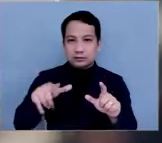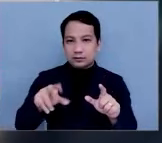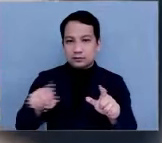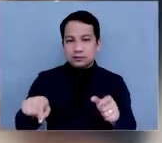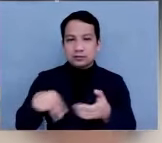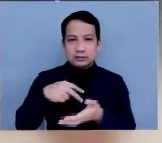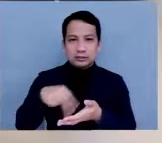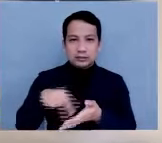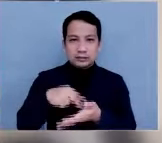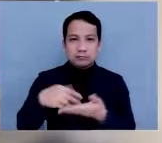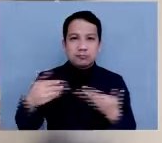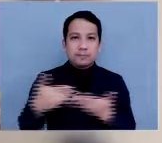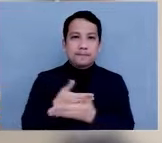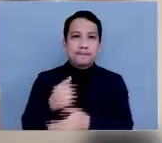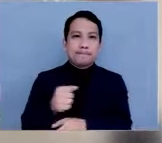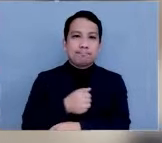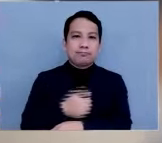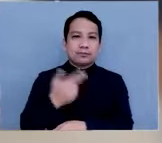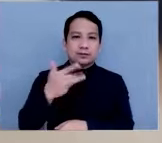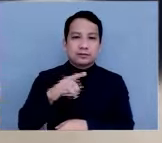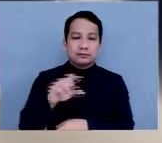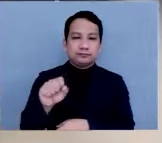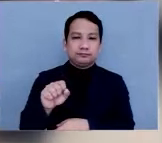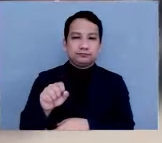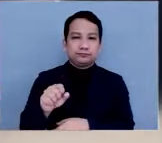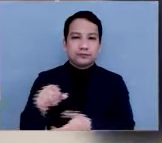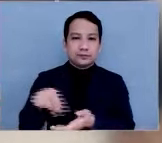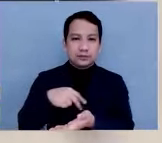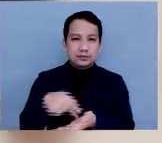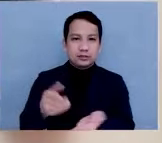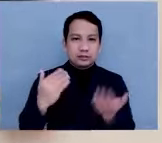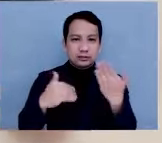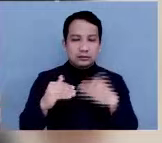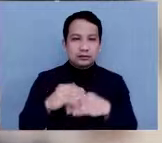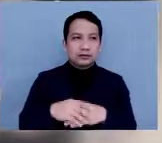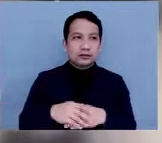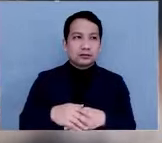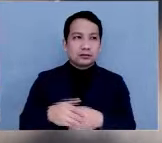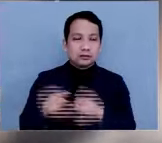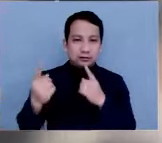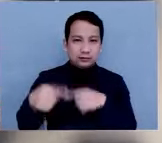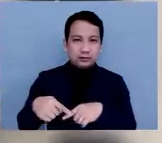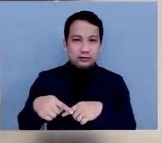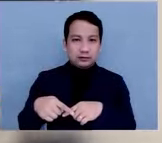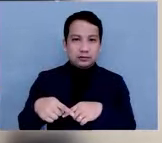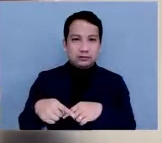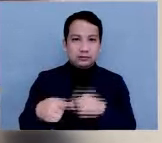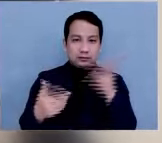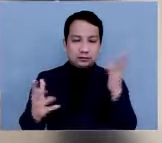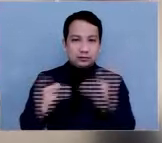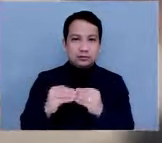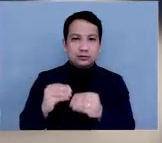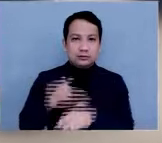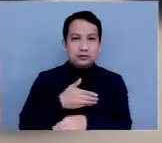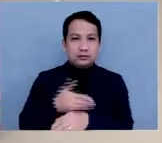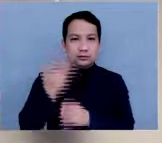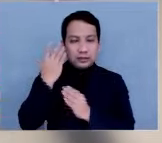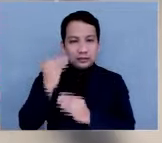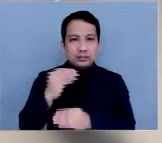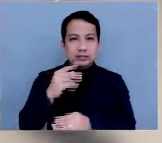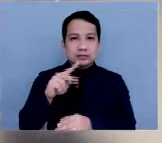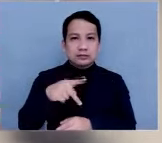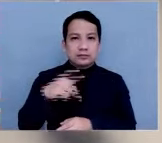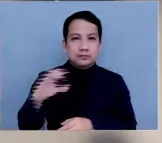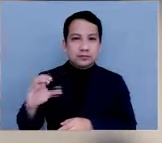ang newest single na Horizon na Sumayaw Sumunod. Nangyari ang dance collabs na yan sa naging concert nila sa Pasay